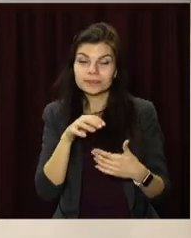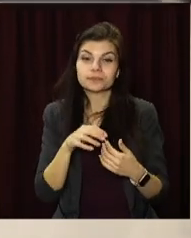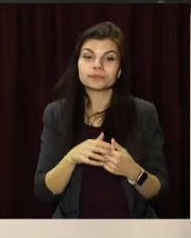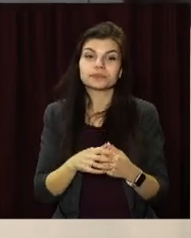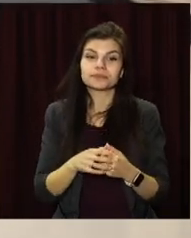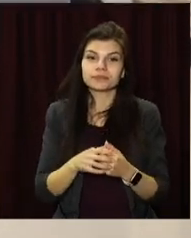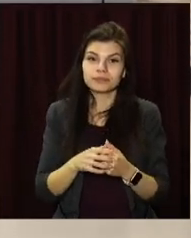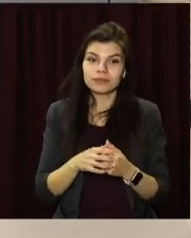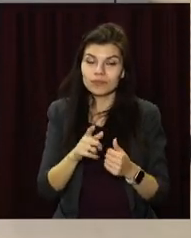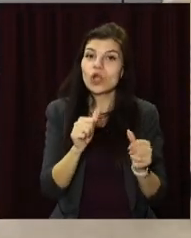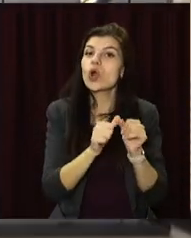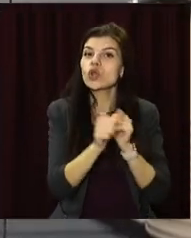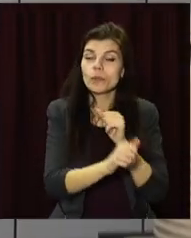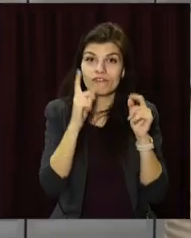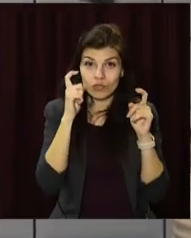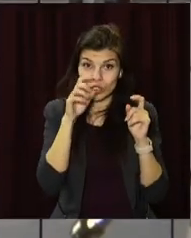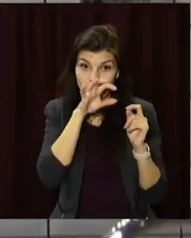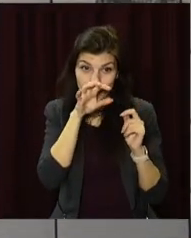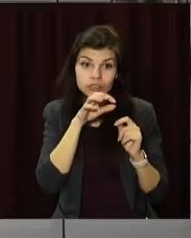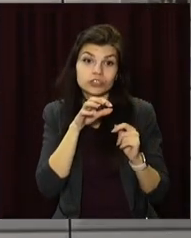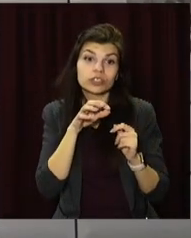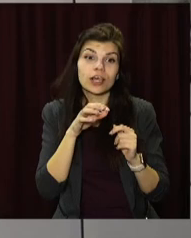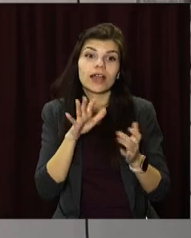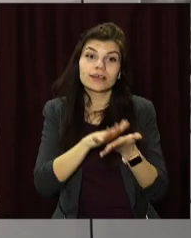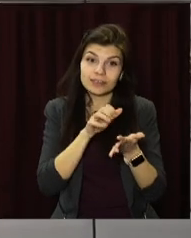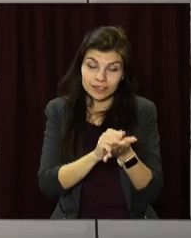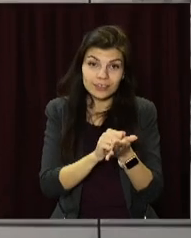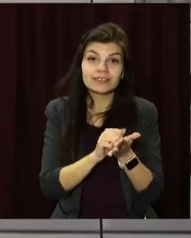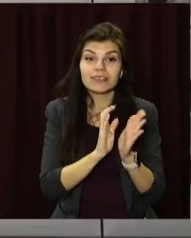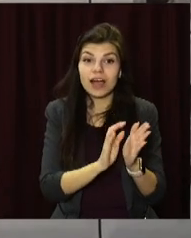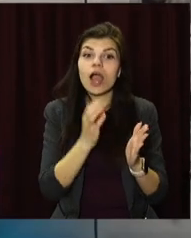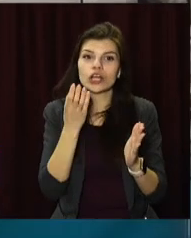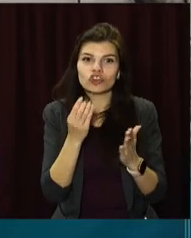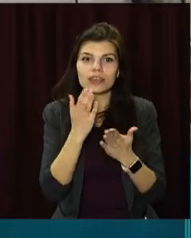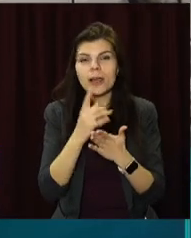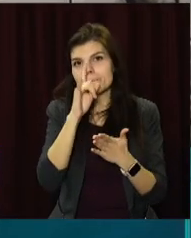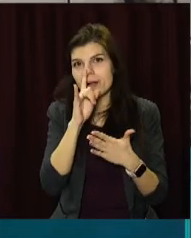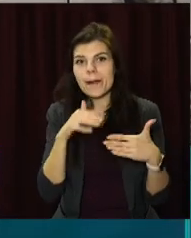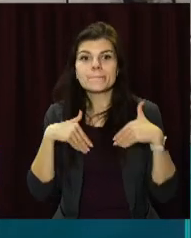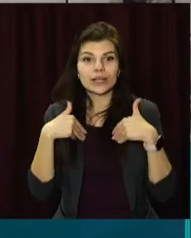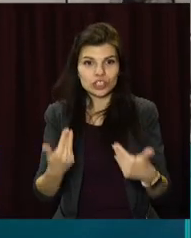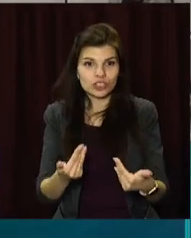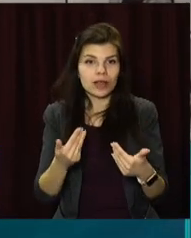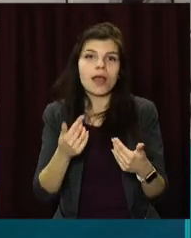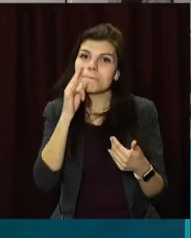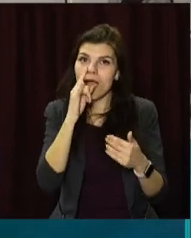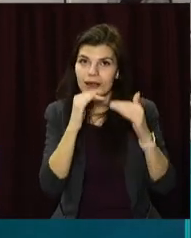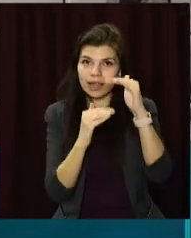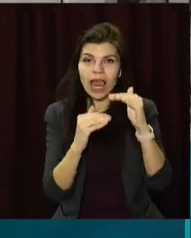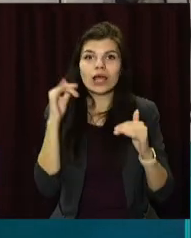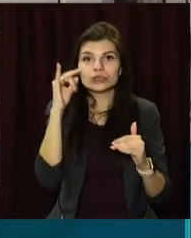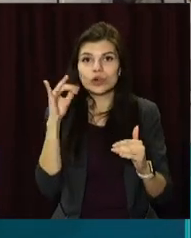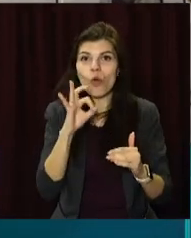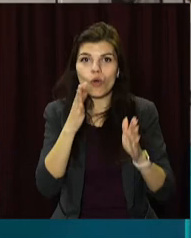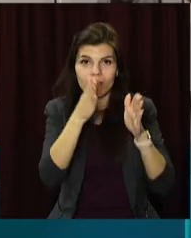І крім фотографії собачки і клички, є ще предложення, це небольша історія о